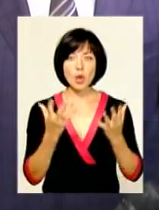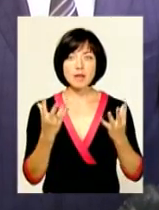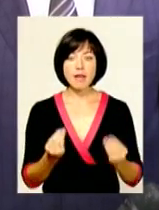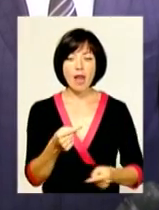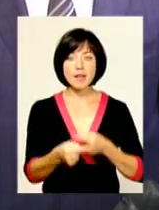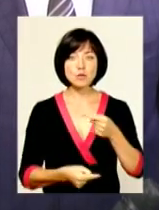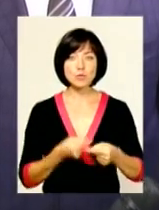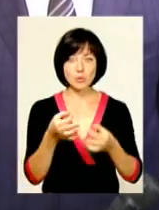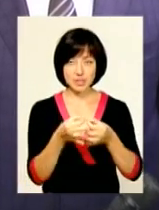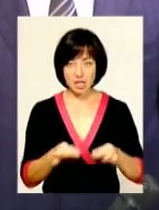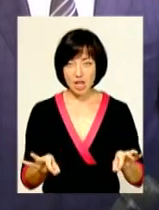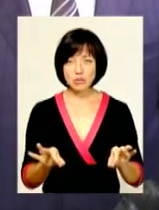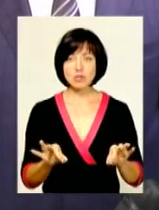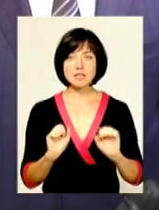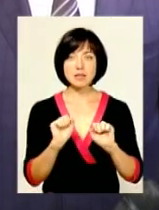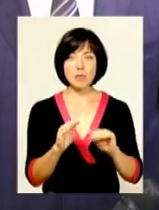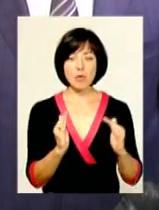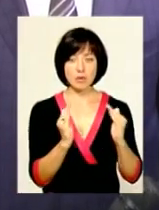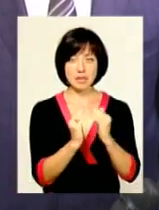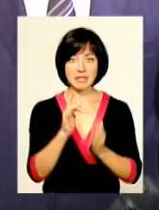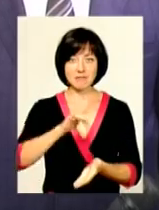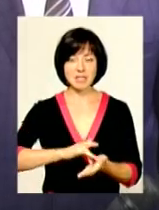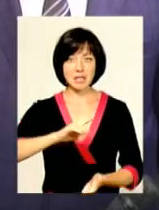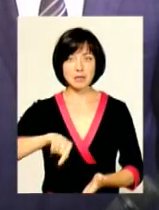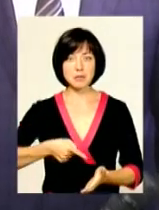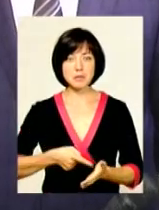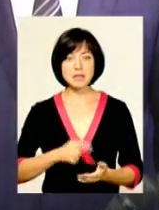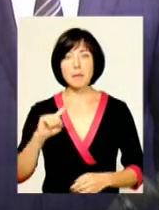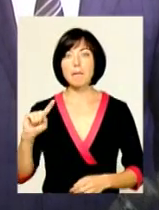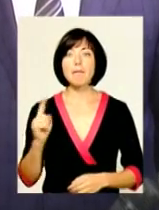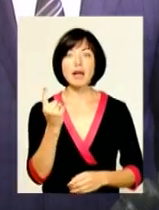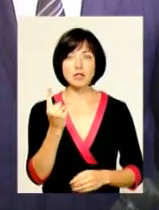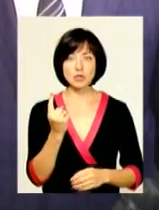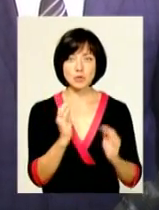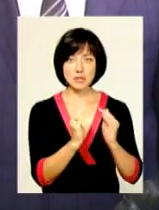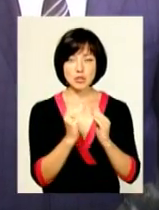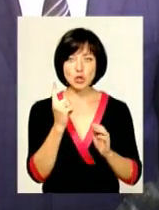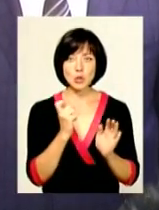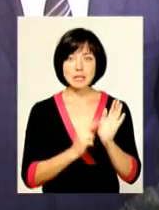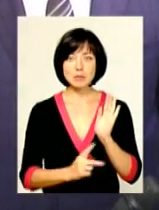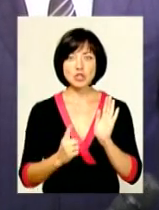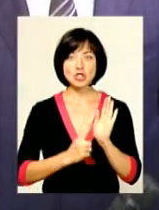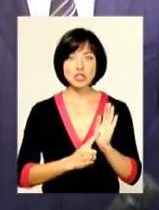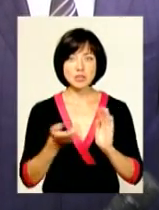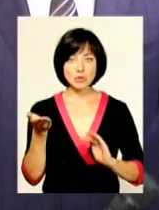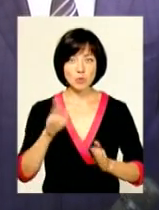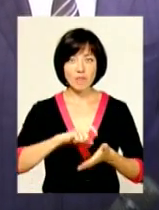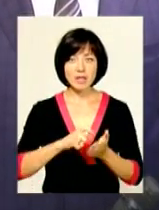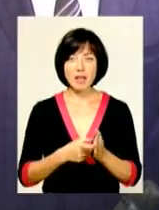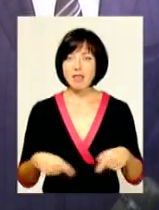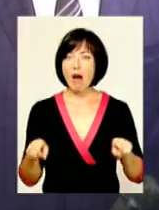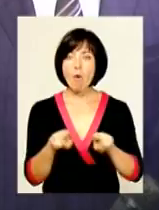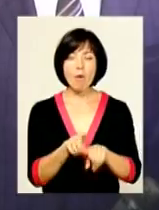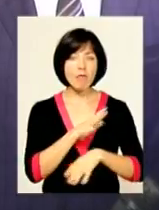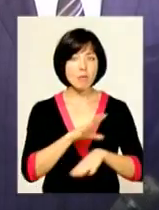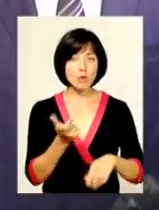Незалежності наступного здамо секцію практично в центрі міста, першу секцію із 376 квартир, такого не будувалося вже